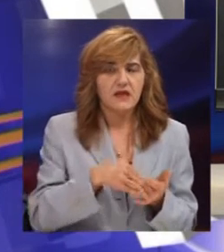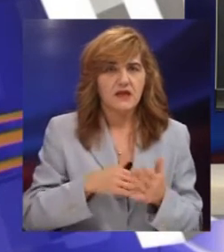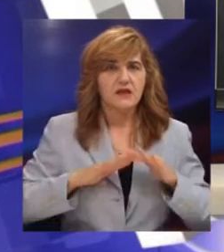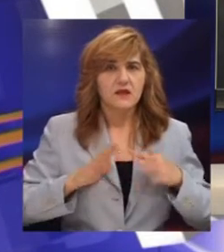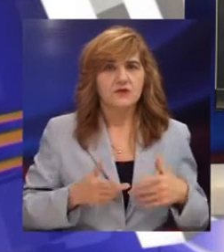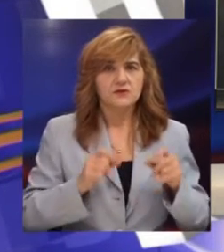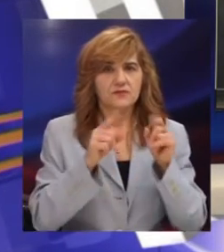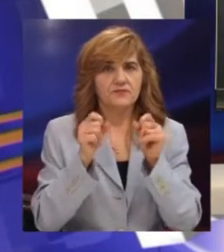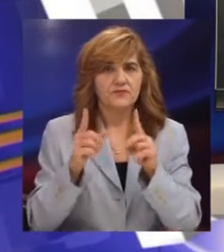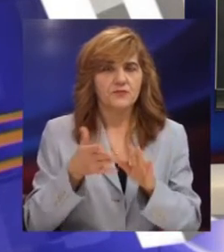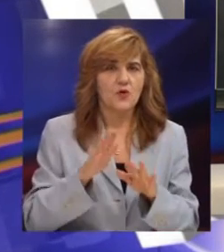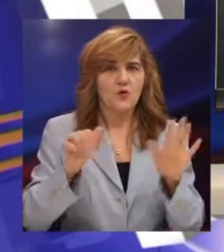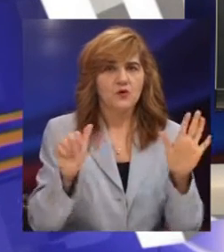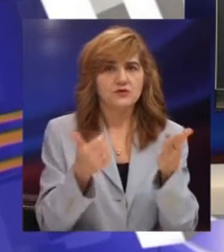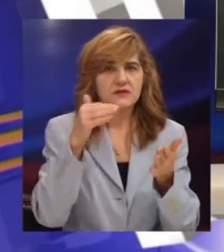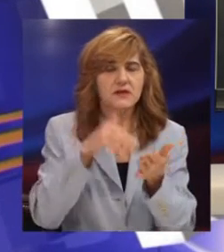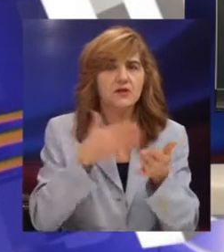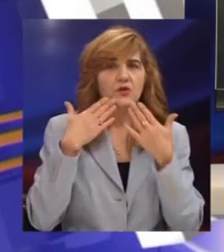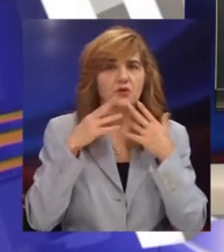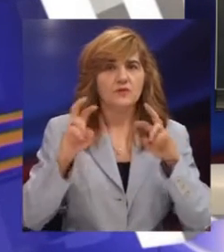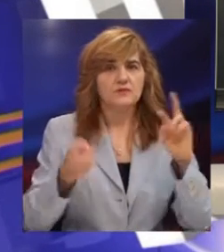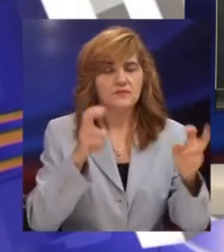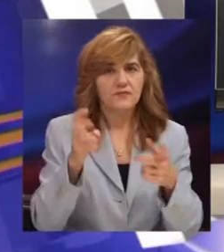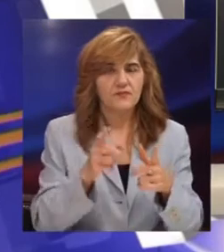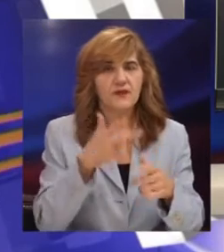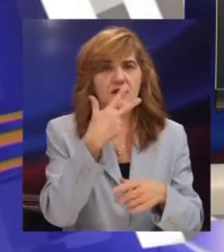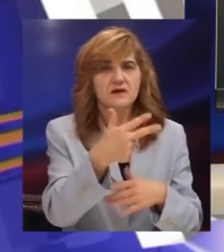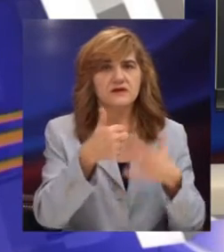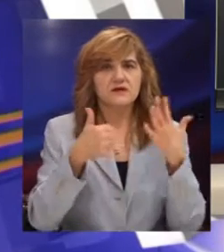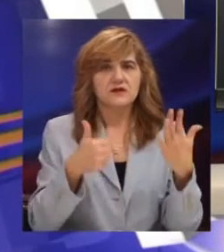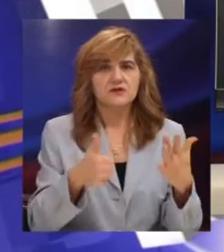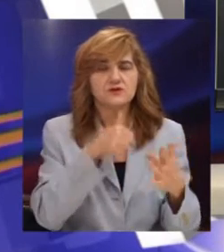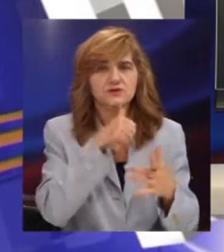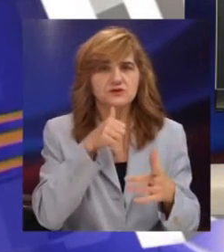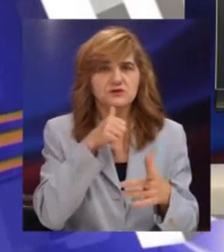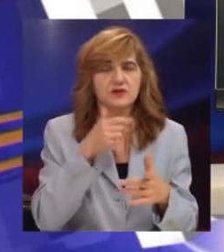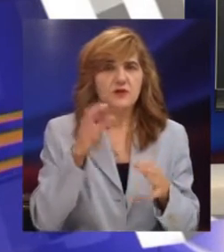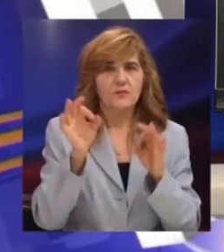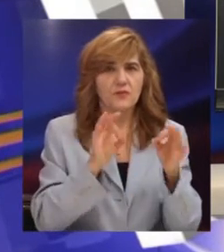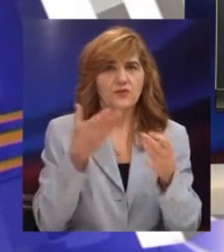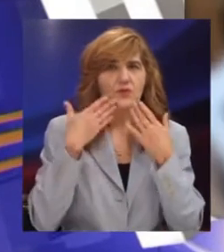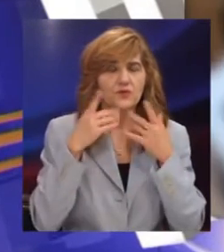žena do sada je pozvano oko 16.000 žena, a od tog broja oko 36% je uradilo mamografiju.